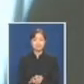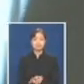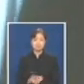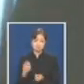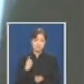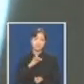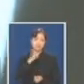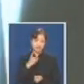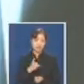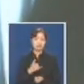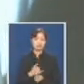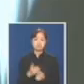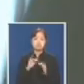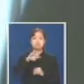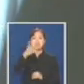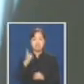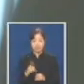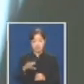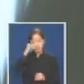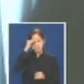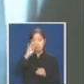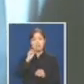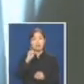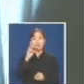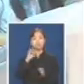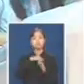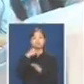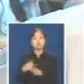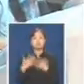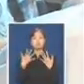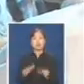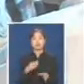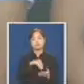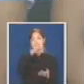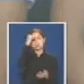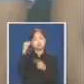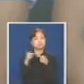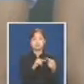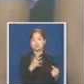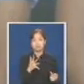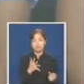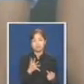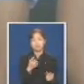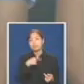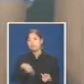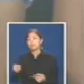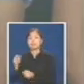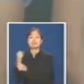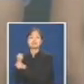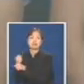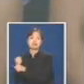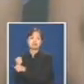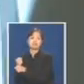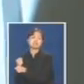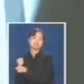านซึ่งนอกจากจะไม่มีภาระเนี่ยเขามีรายได้ใช่ไหมครับตรงเนี้ยที่มันเป็นการตัดสินใจที่มันยากสำหรับหลายคร